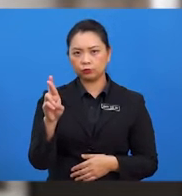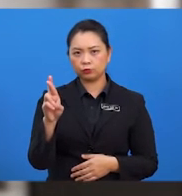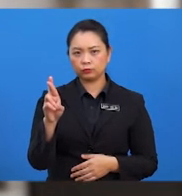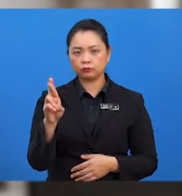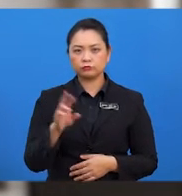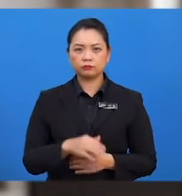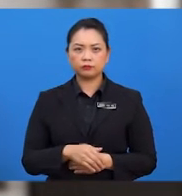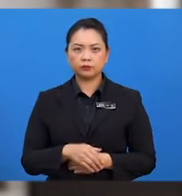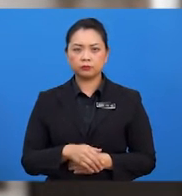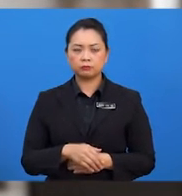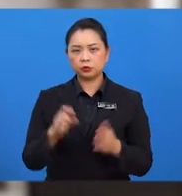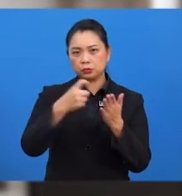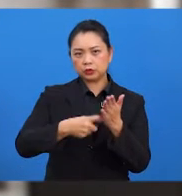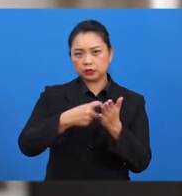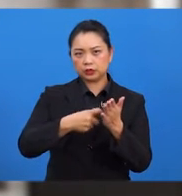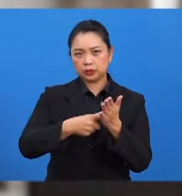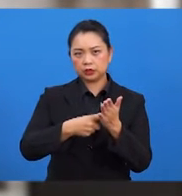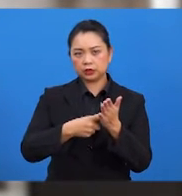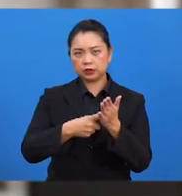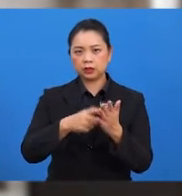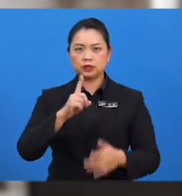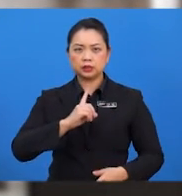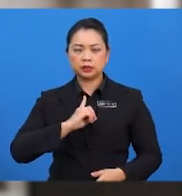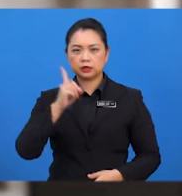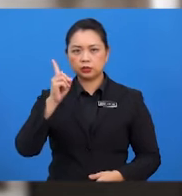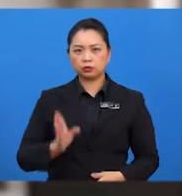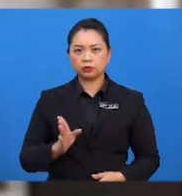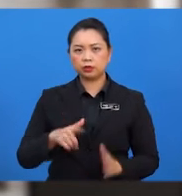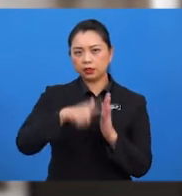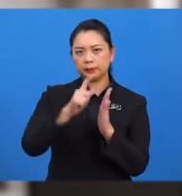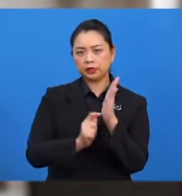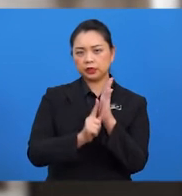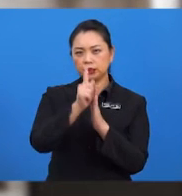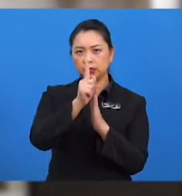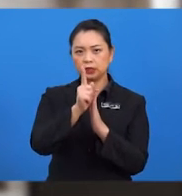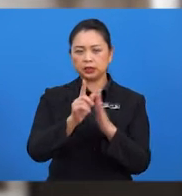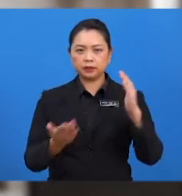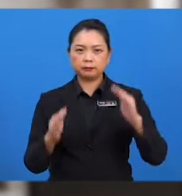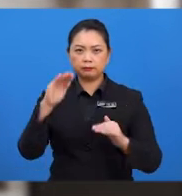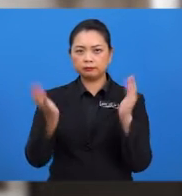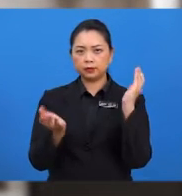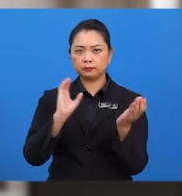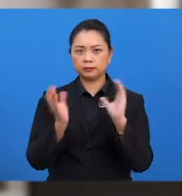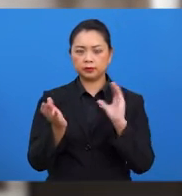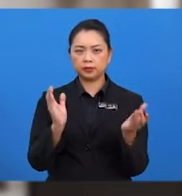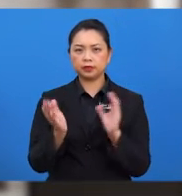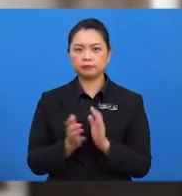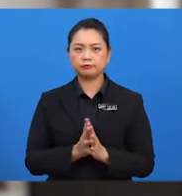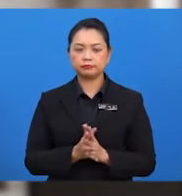RM6,860. Sudah tentu cukai pendapatan individu lebih tinggi berbanding untung bersih dengan pelarasan